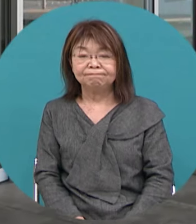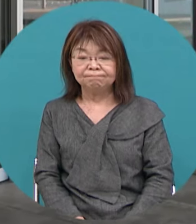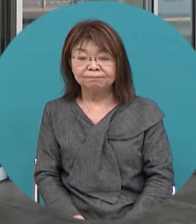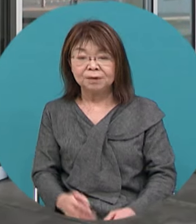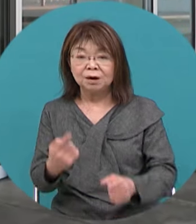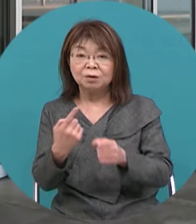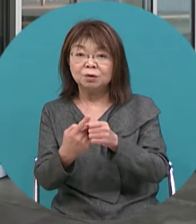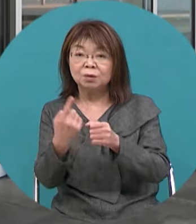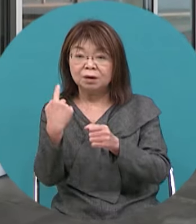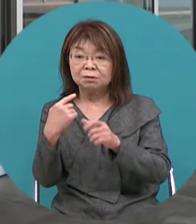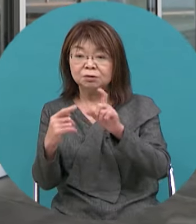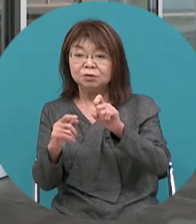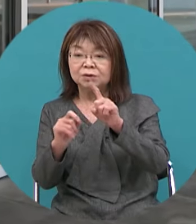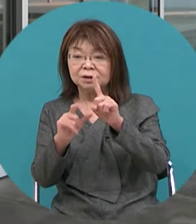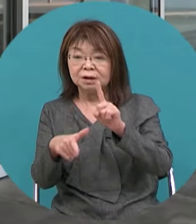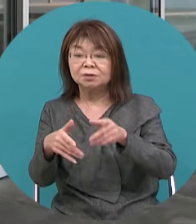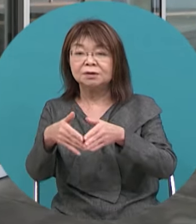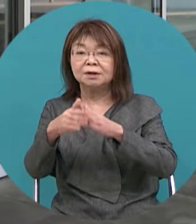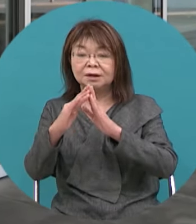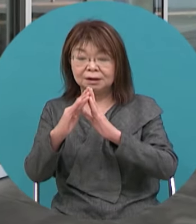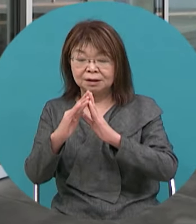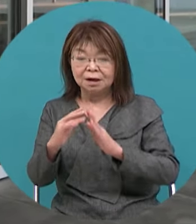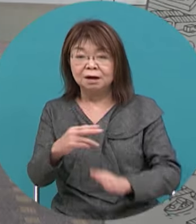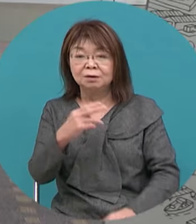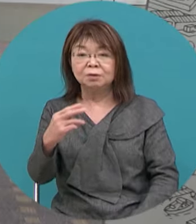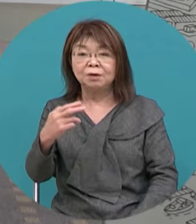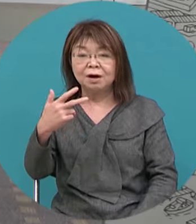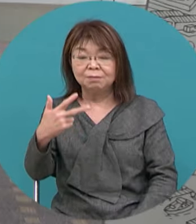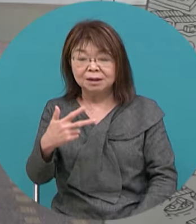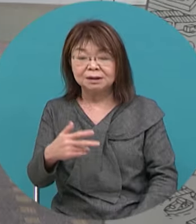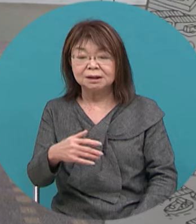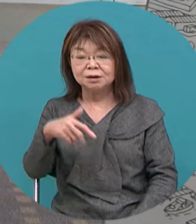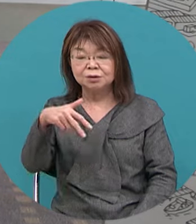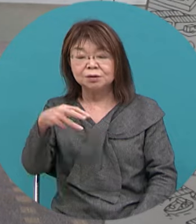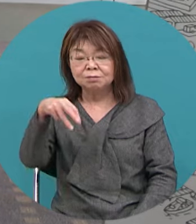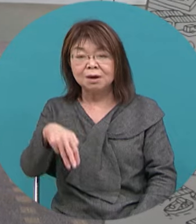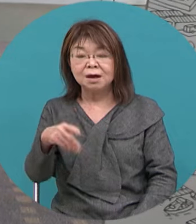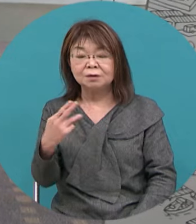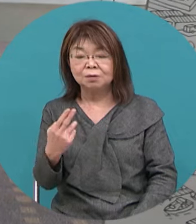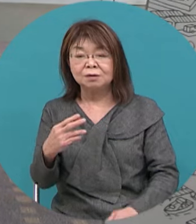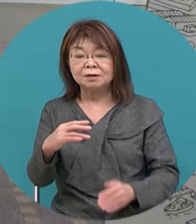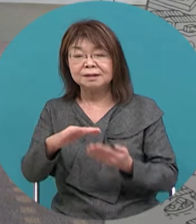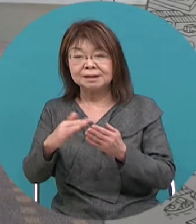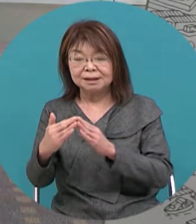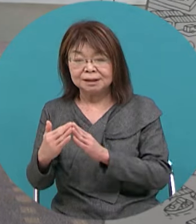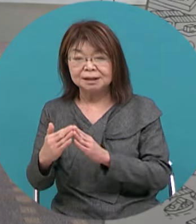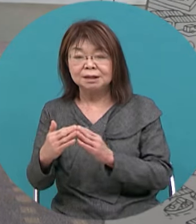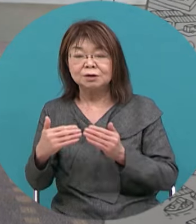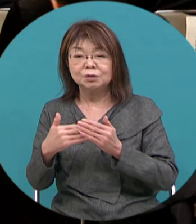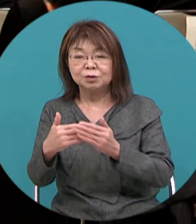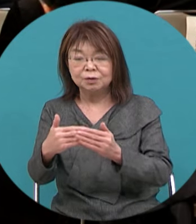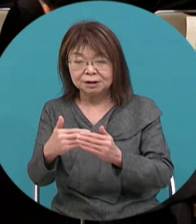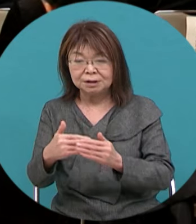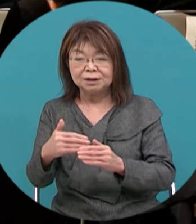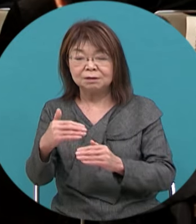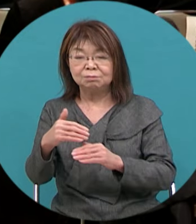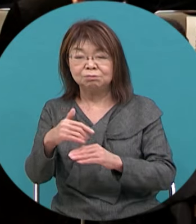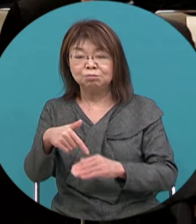去年11月に設立した富山市スマートシティ推進プラットフォームスクラム